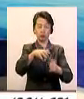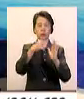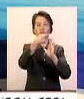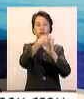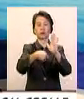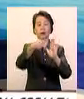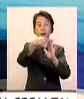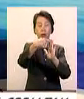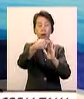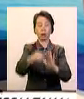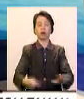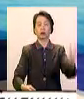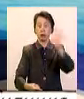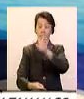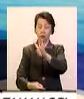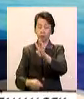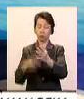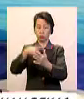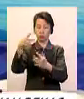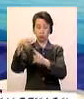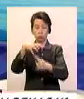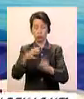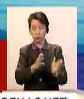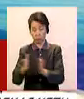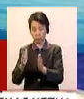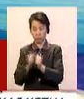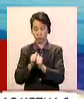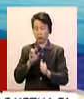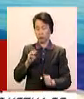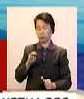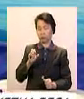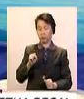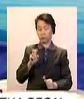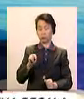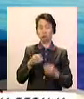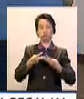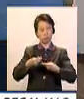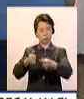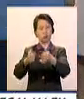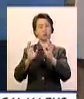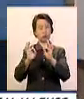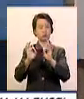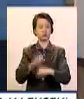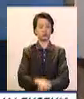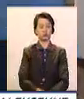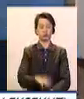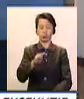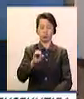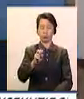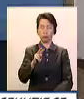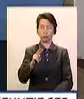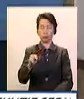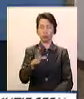lah. Tapi 4 kejohanan apa yang kita rancang bersama Majlis Sukan Negara itu berjalan dengan lancar. Tambahnya MSN dan